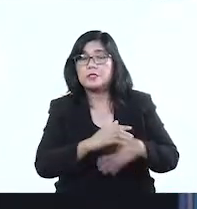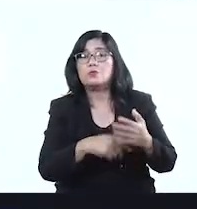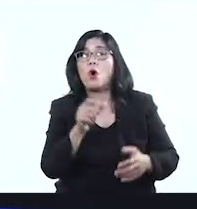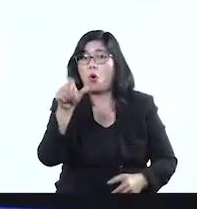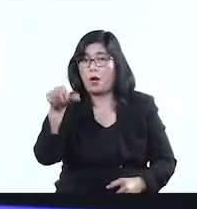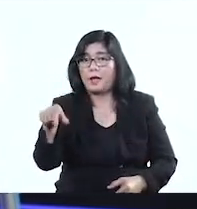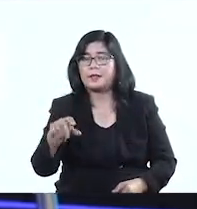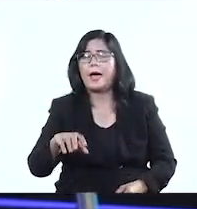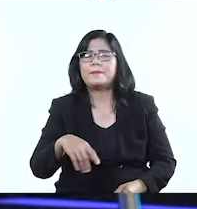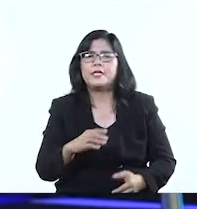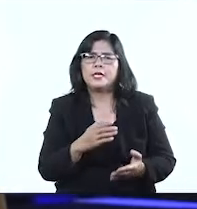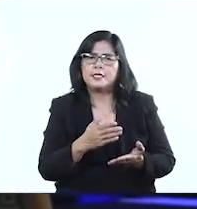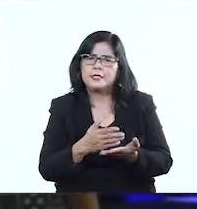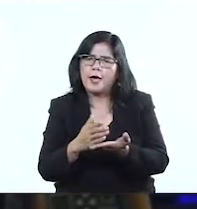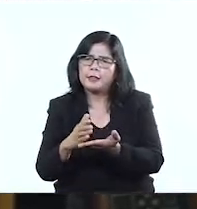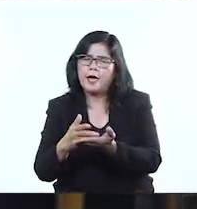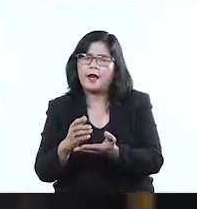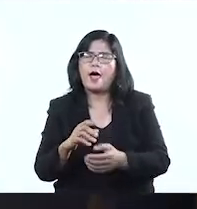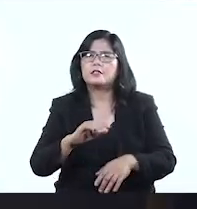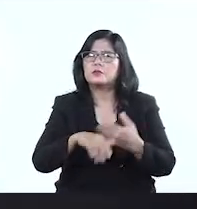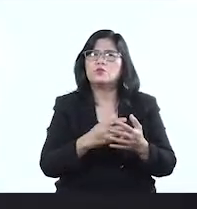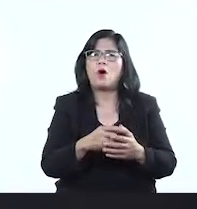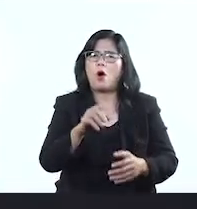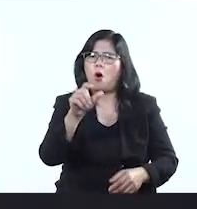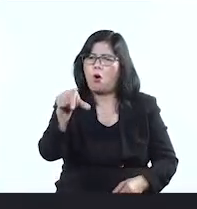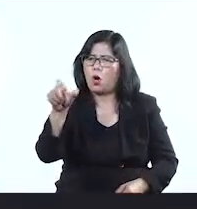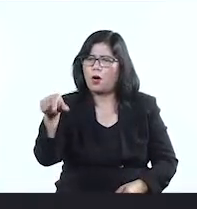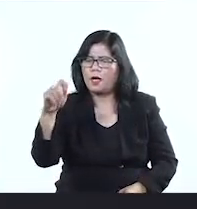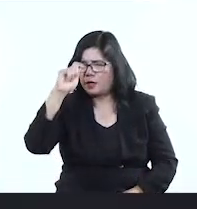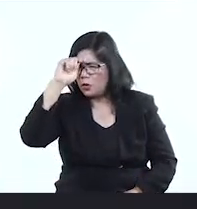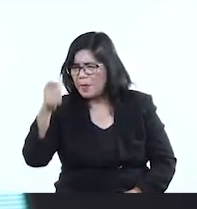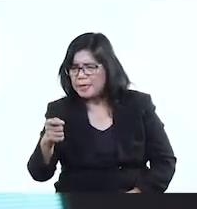tapi tiang telepon hormati dan menghargai setiap orang